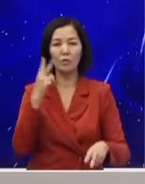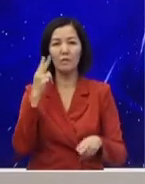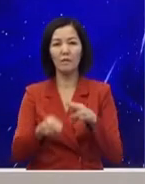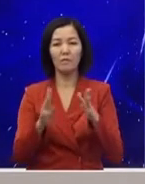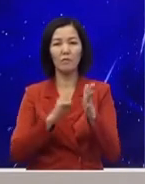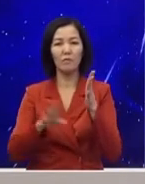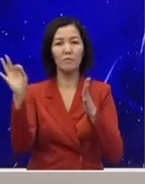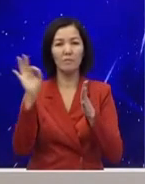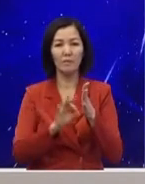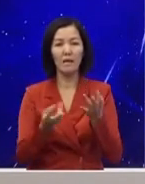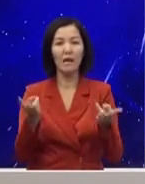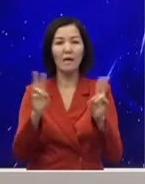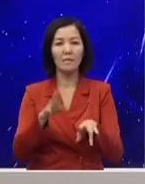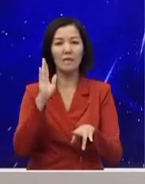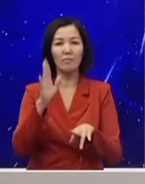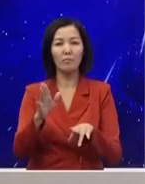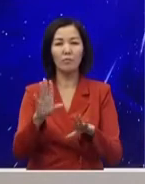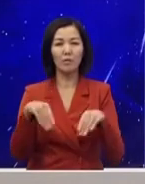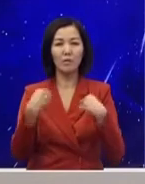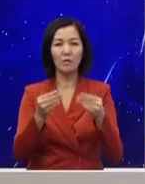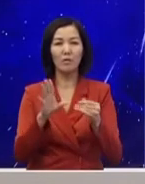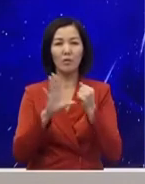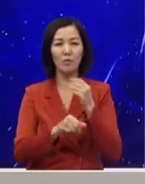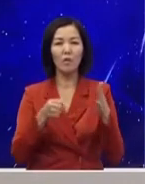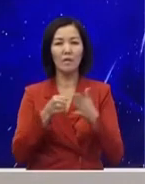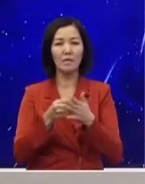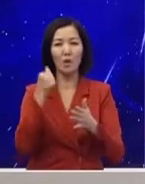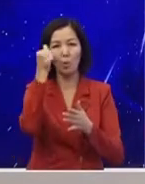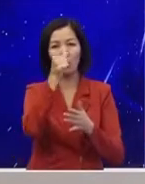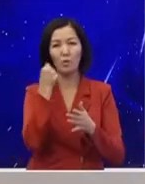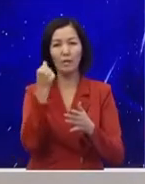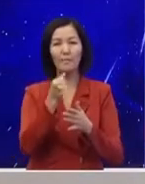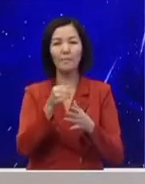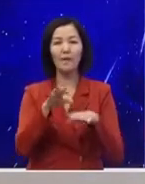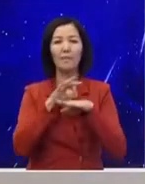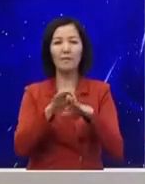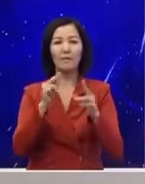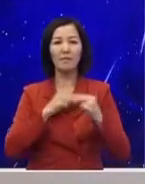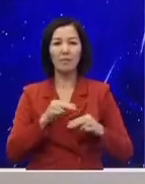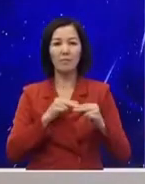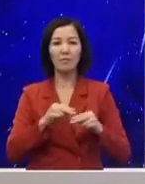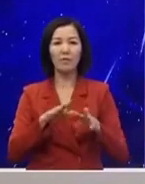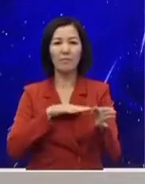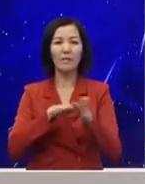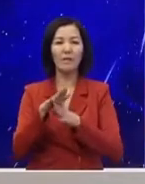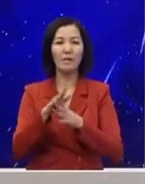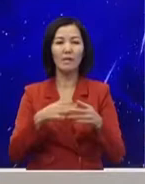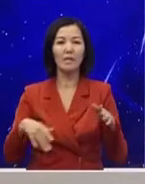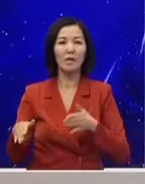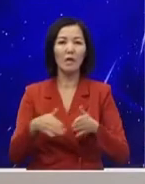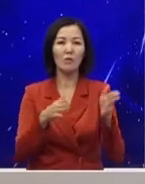на 80%. Остальные будут сданы в эксплуатацию до конца года. С ходом проводимых работ в рамках реализации